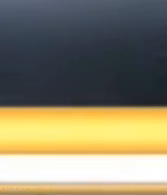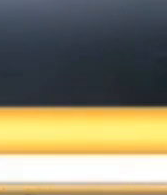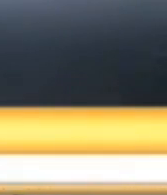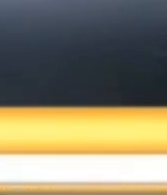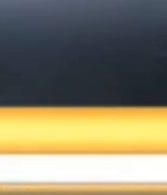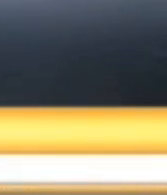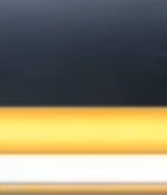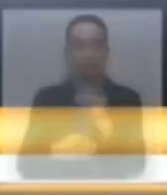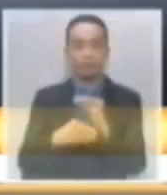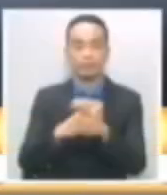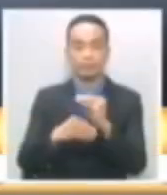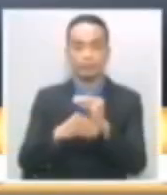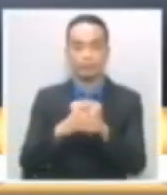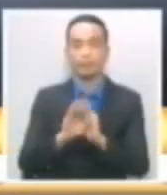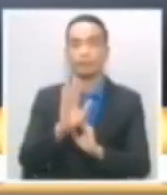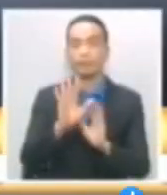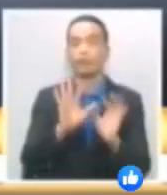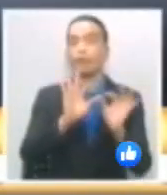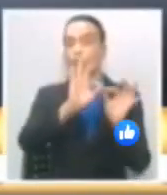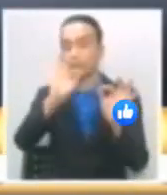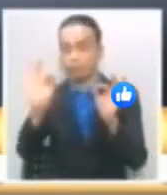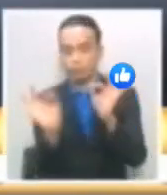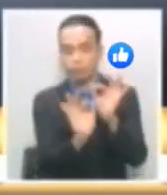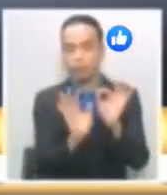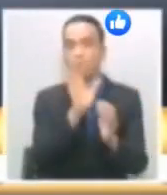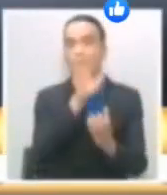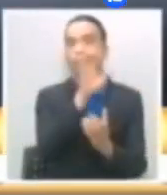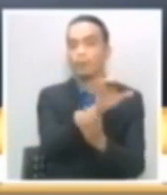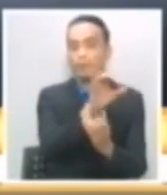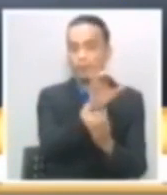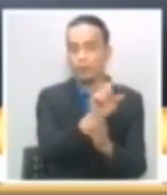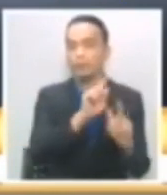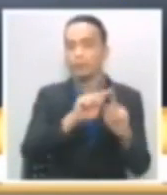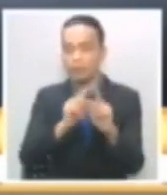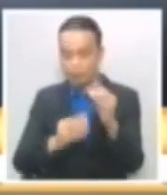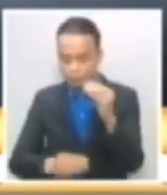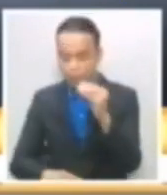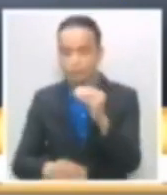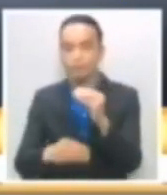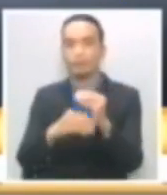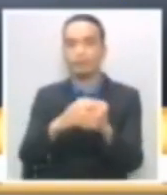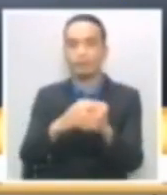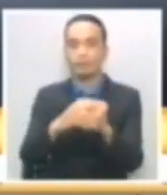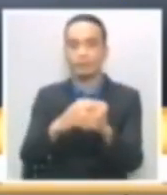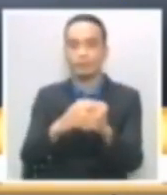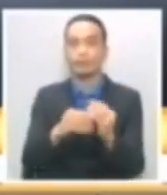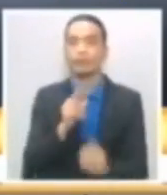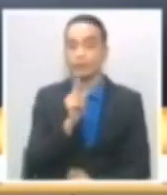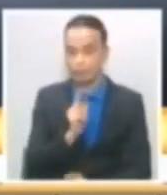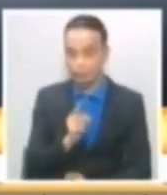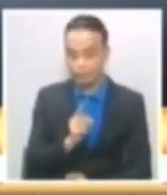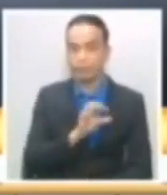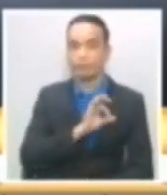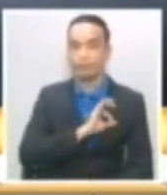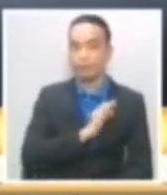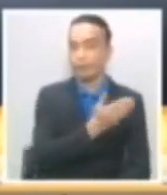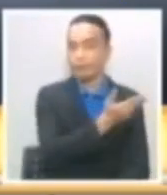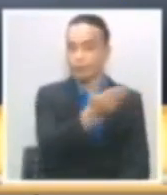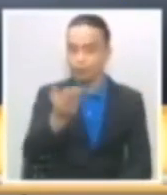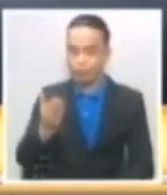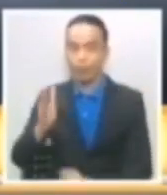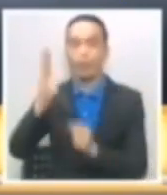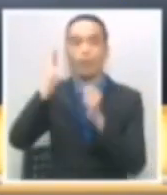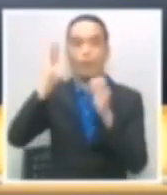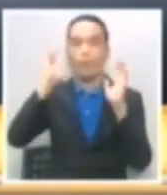ติมในร่างข้อบังคับให้มีการเติมขึ้นไปจริงๆแล้วนะครับท่านสมาชิกหลายท่านก็อภิปรายกันว่